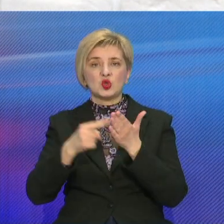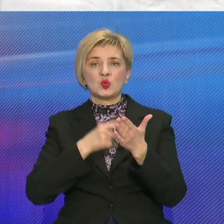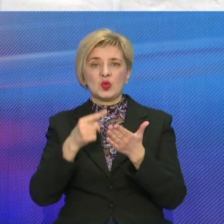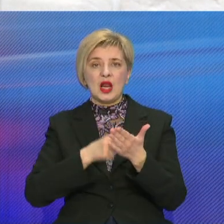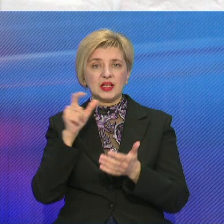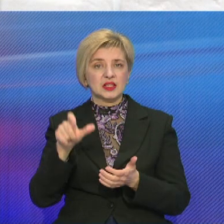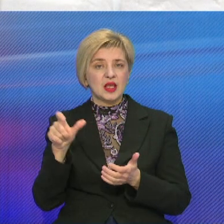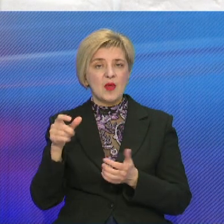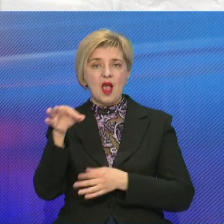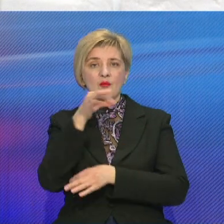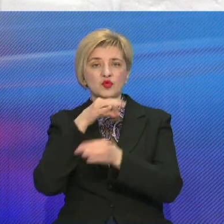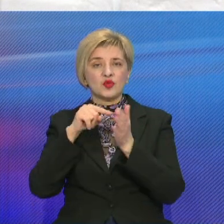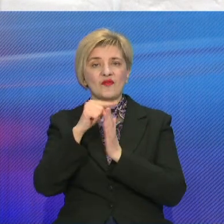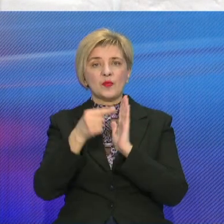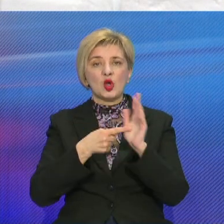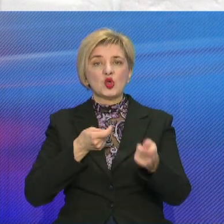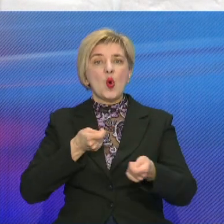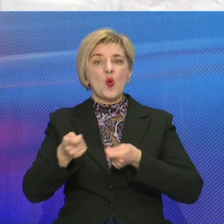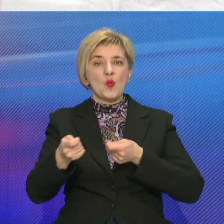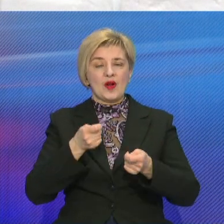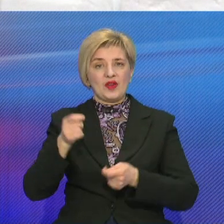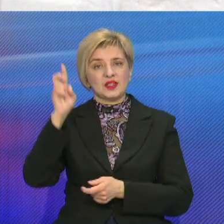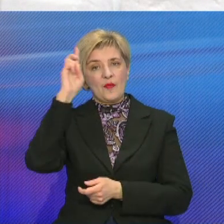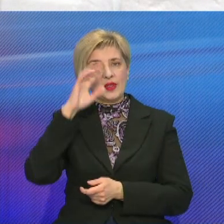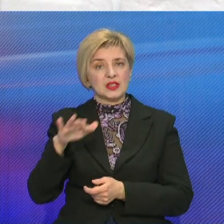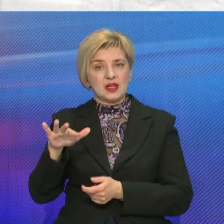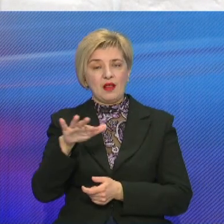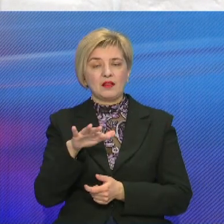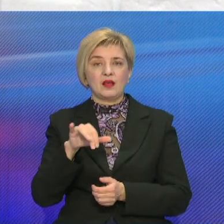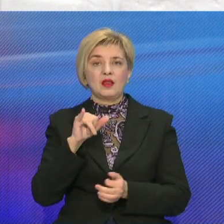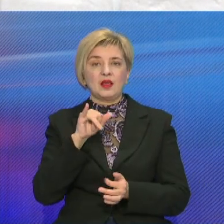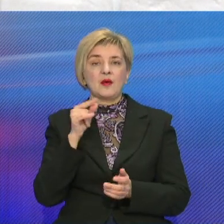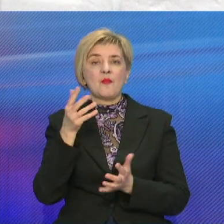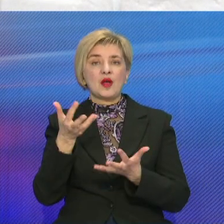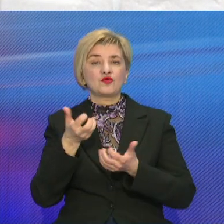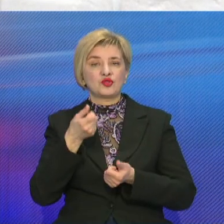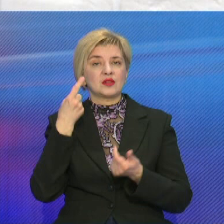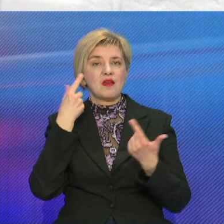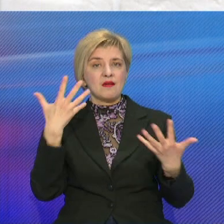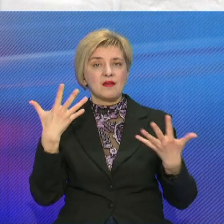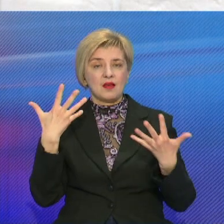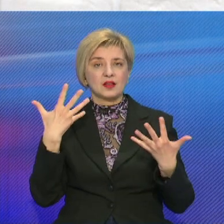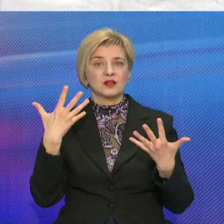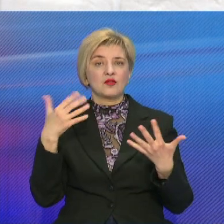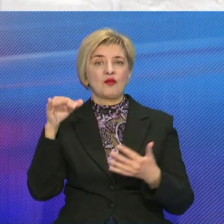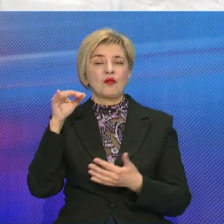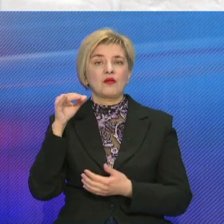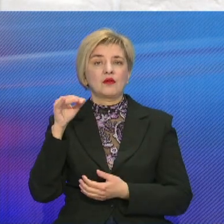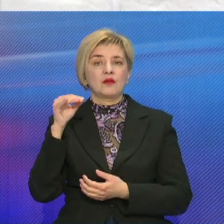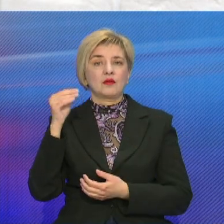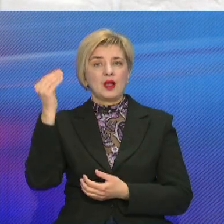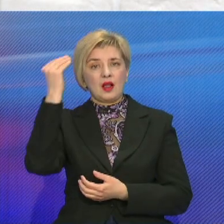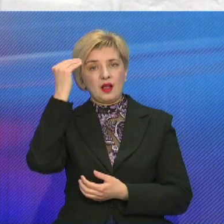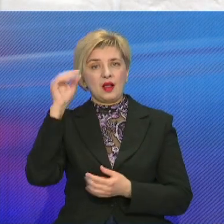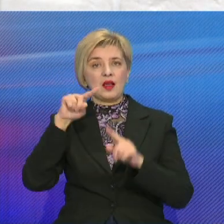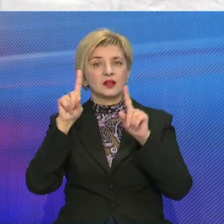журналистами, обсудить вопросы с управленцами нашей страны, тем самым получить ясную картину того, что происходит и как